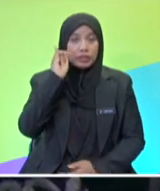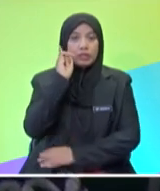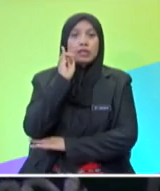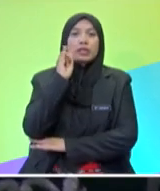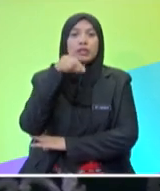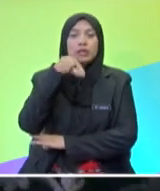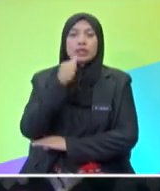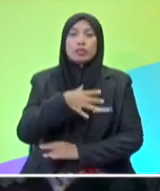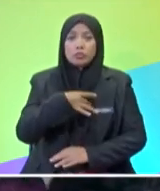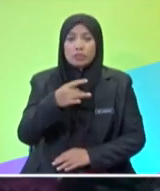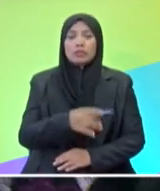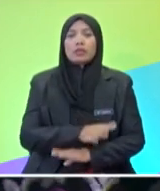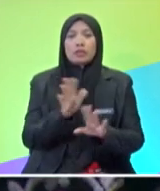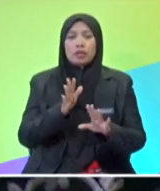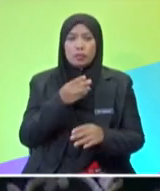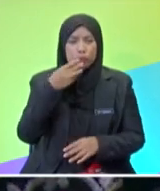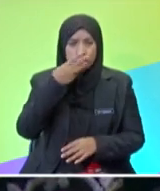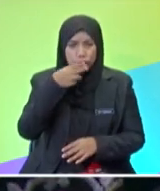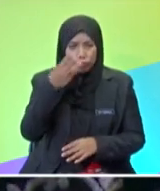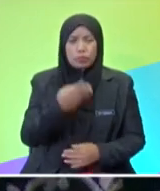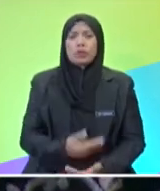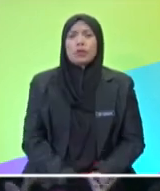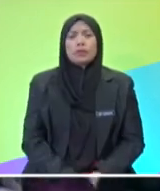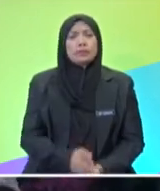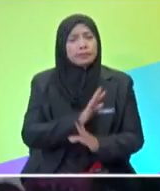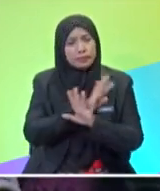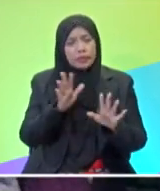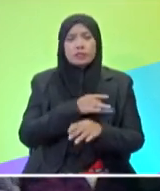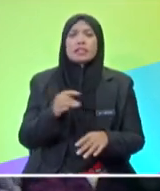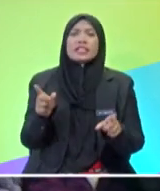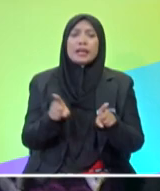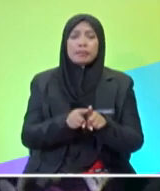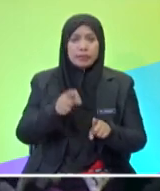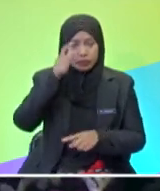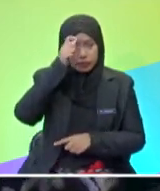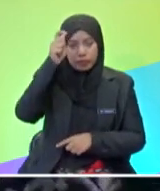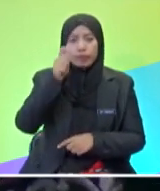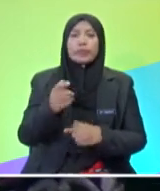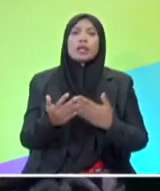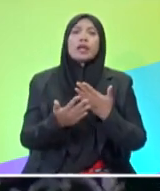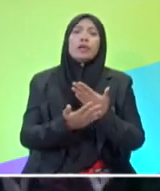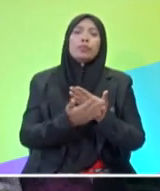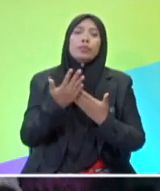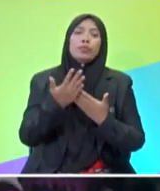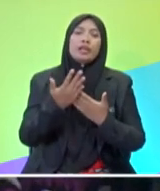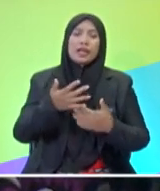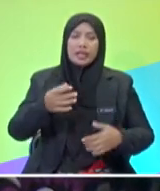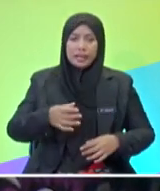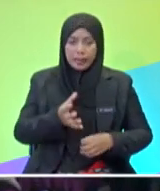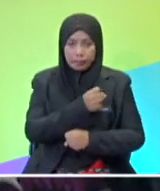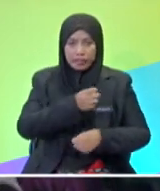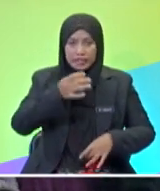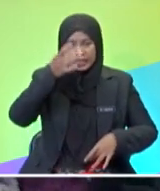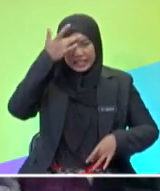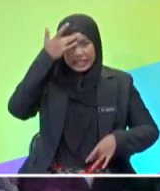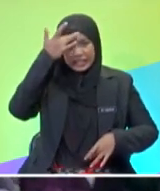tak suka. Begitu juga dengan Allah Ta'ala. Okey. Yang kedua, kita mudah dijangkiti penyakit. Kerana apa?